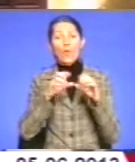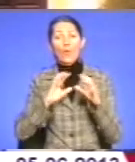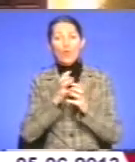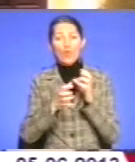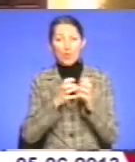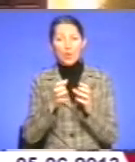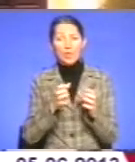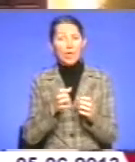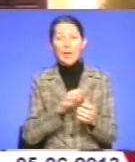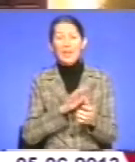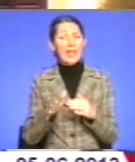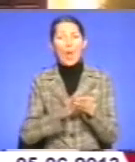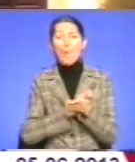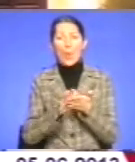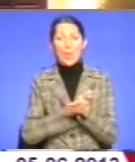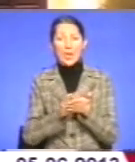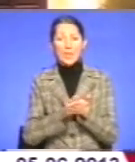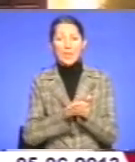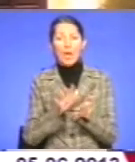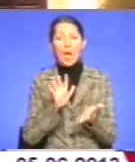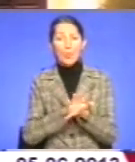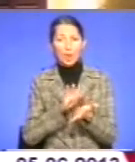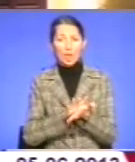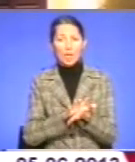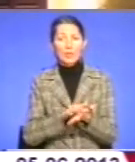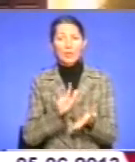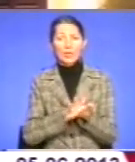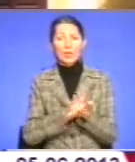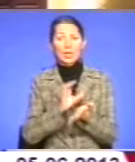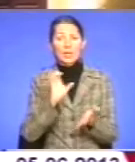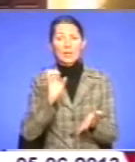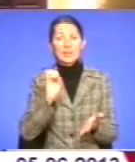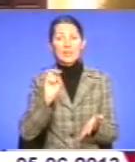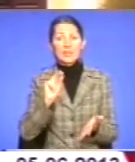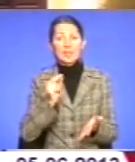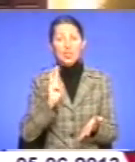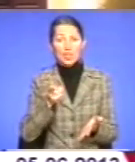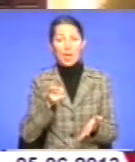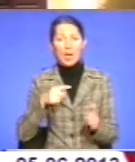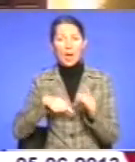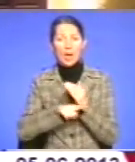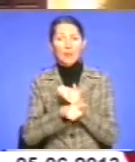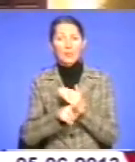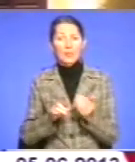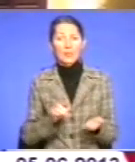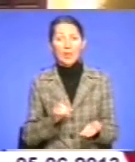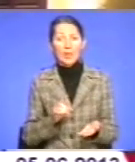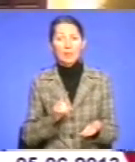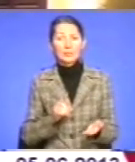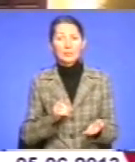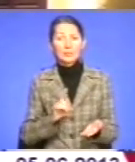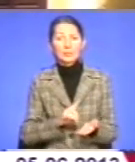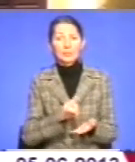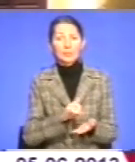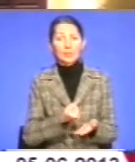не помиті, брудні, забруднені сечею гризунів.